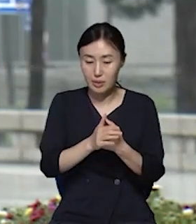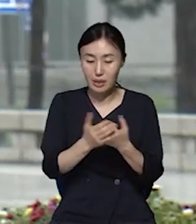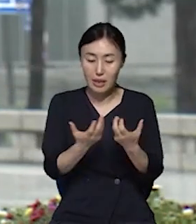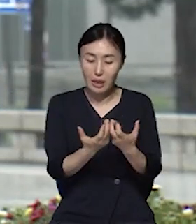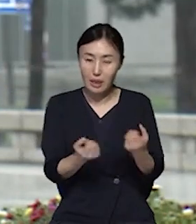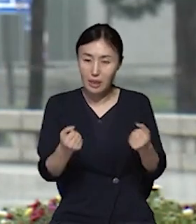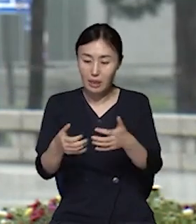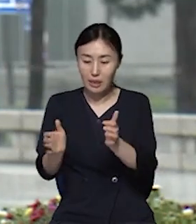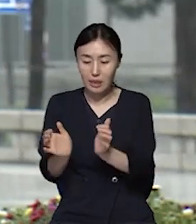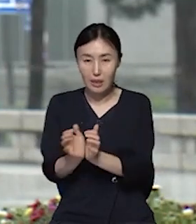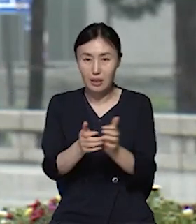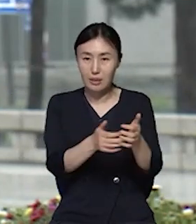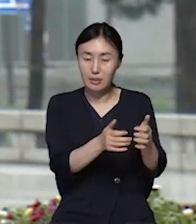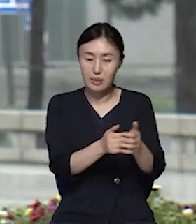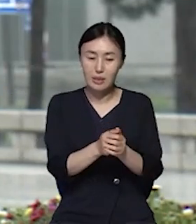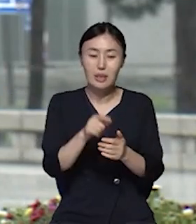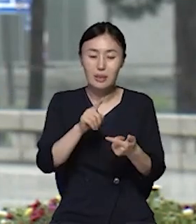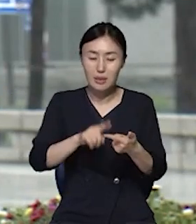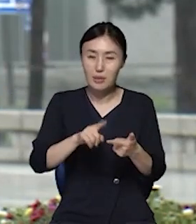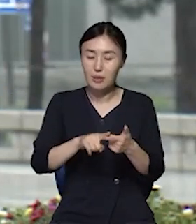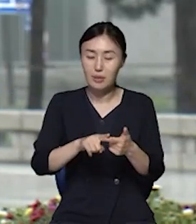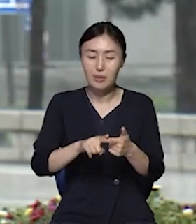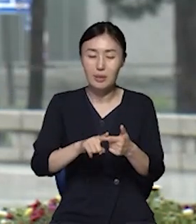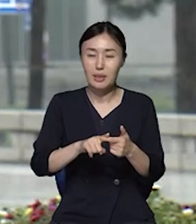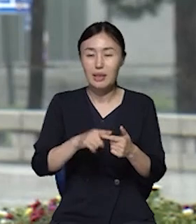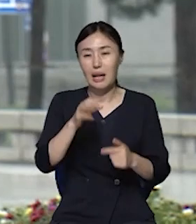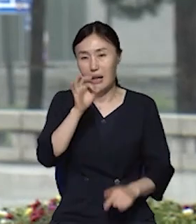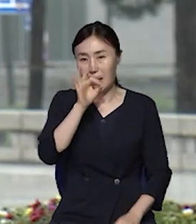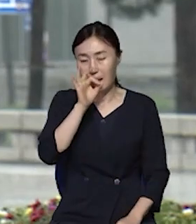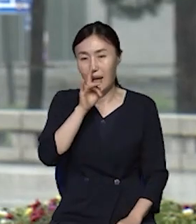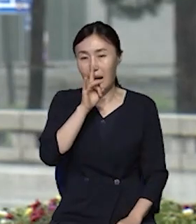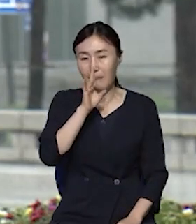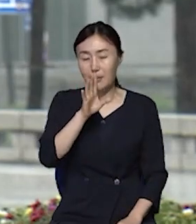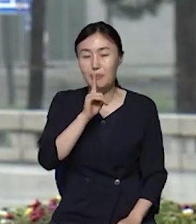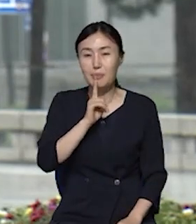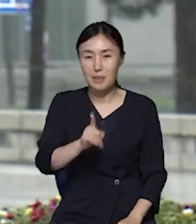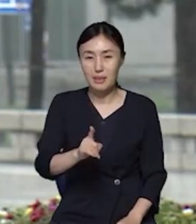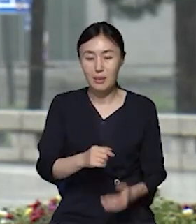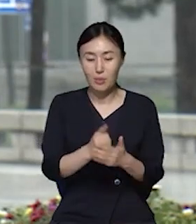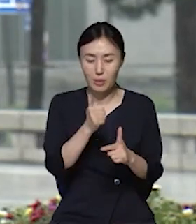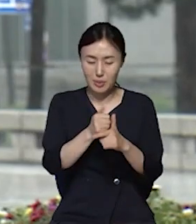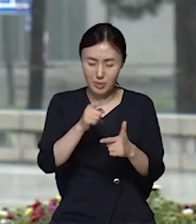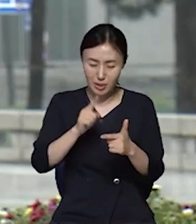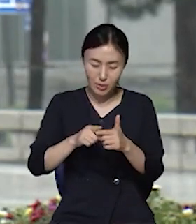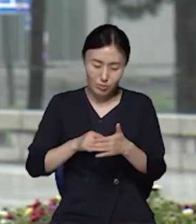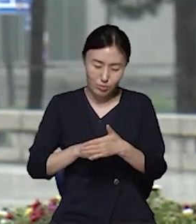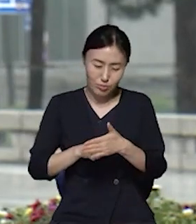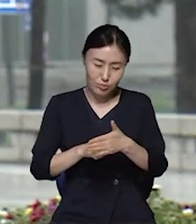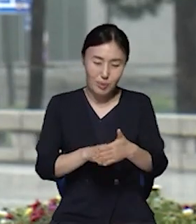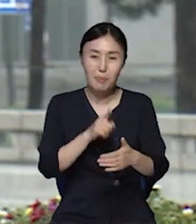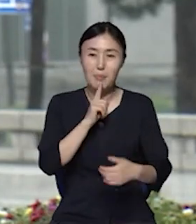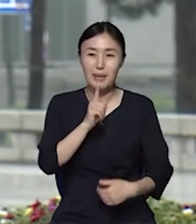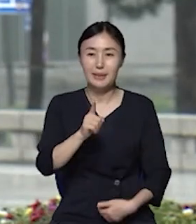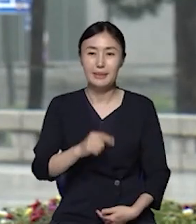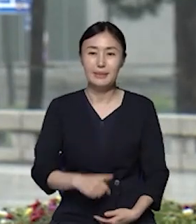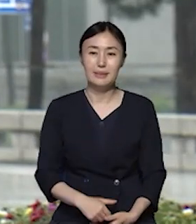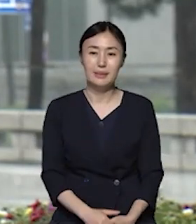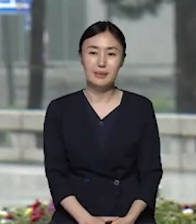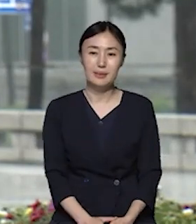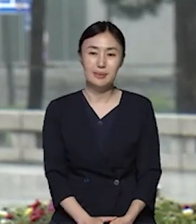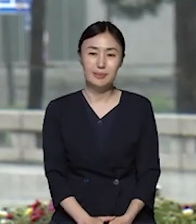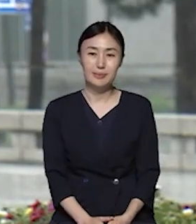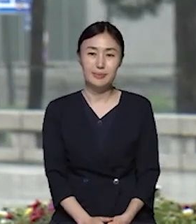한 목소리를 낸 현역 의원들. 민주당의 심장인 호남도 흔들림이 없을 것으로 보입니다. KBC